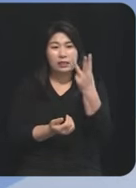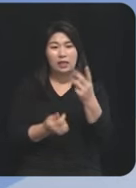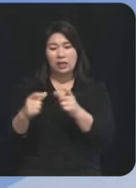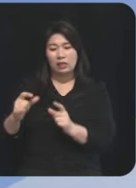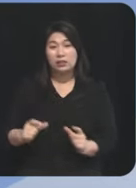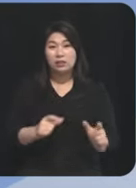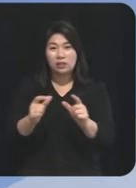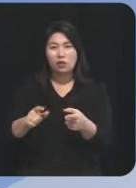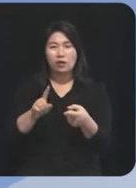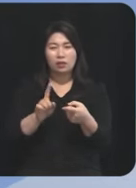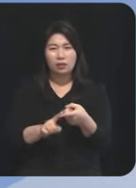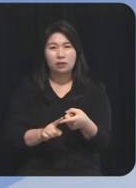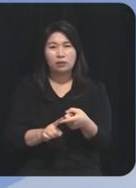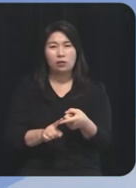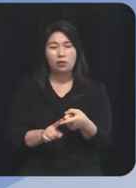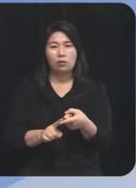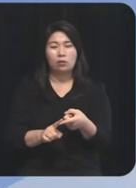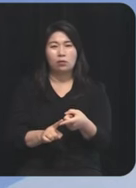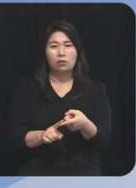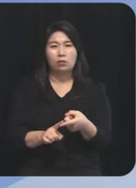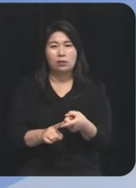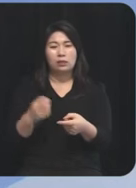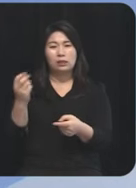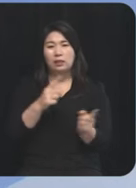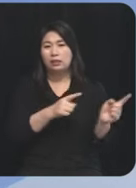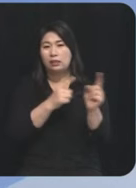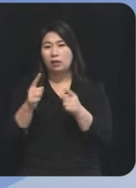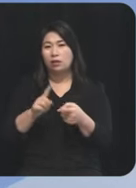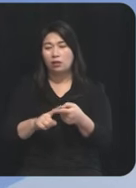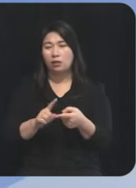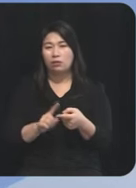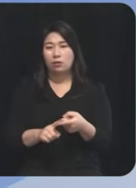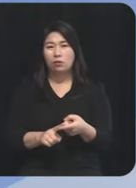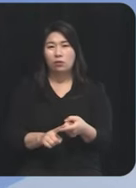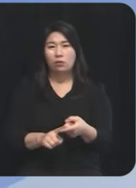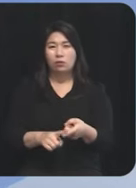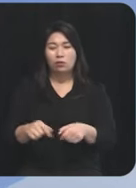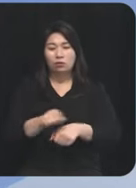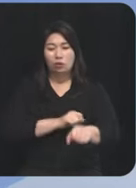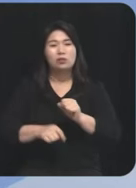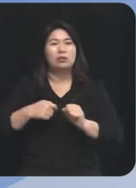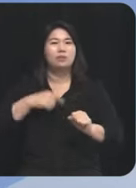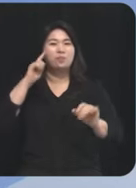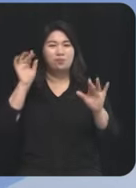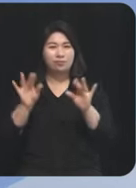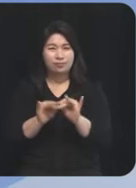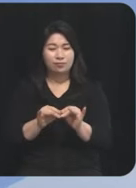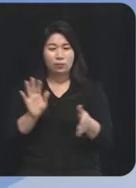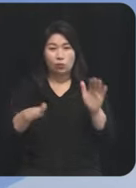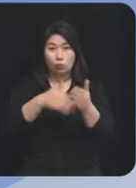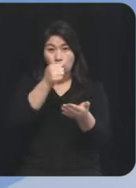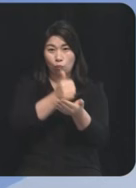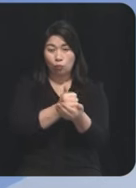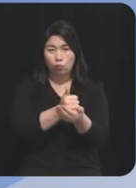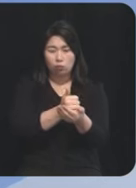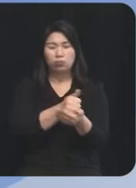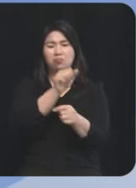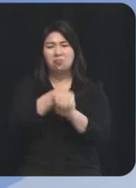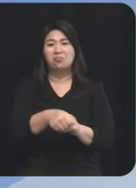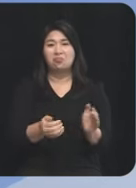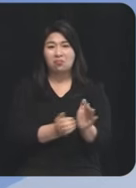대해서 3개 기초자치단체를 살려내는 안에 대해서 적극 찬성합니다. 그것을 오영훈 도정이